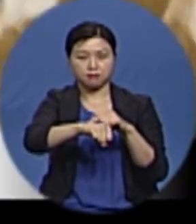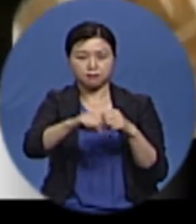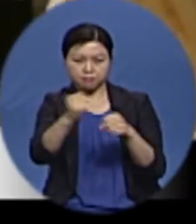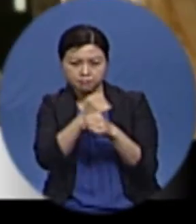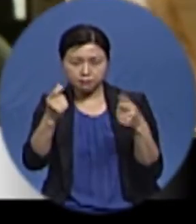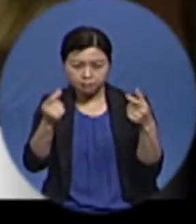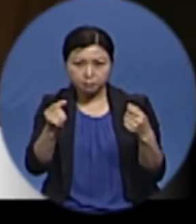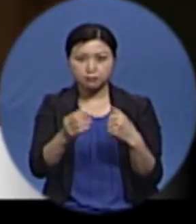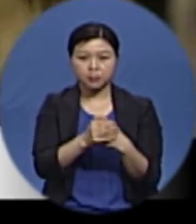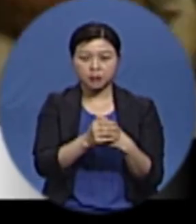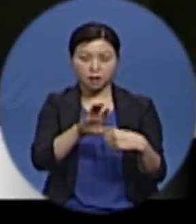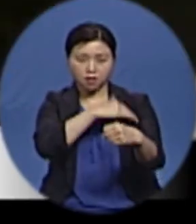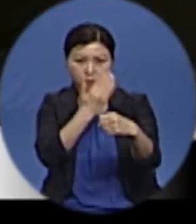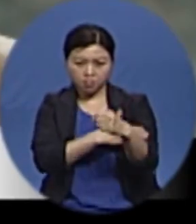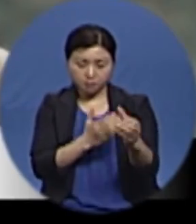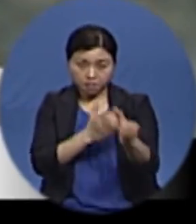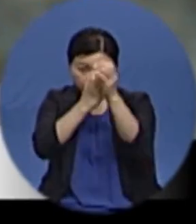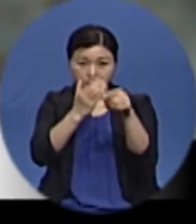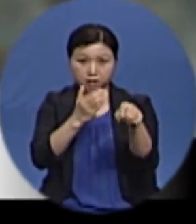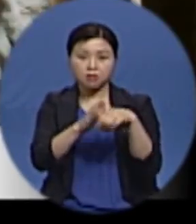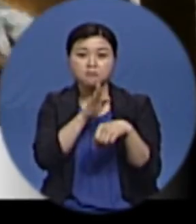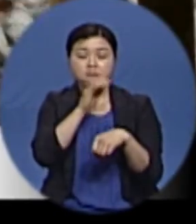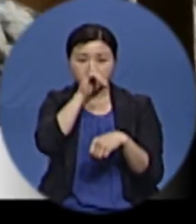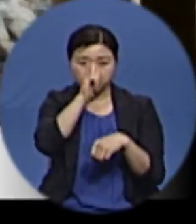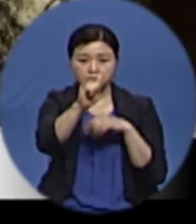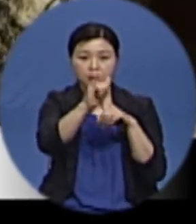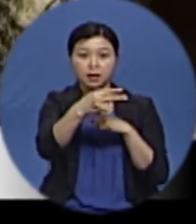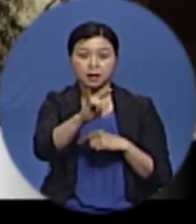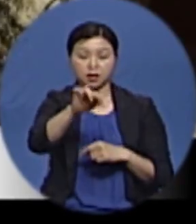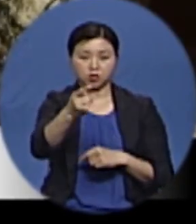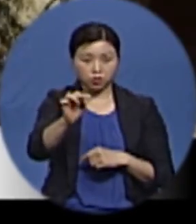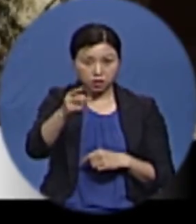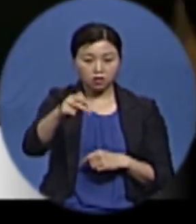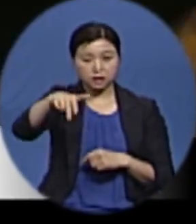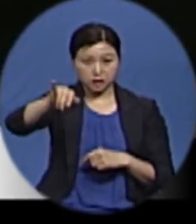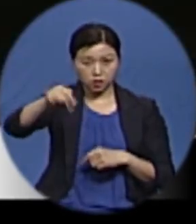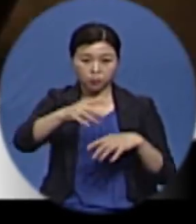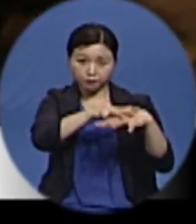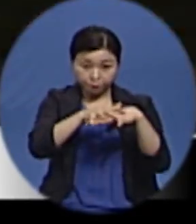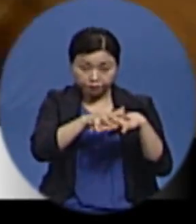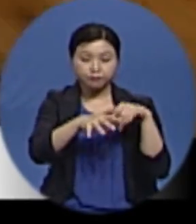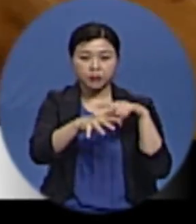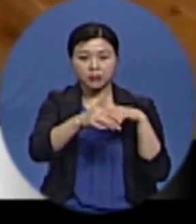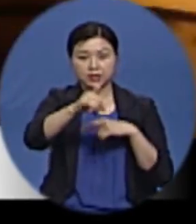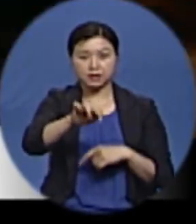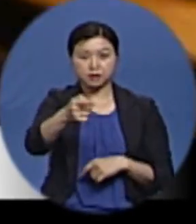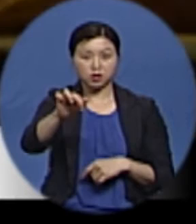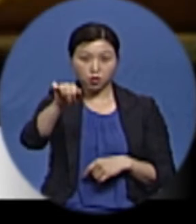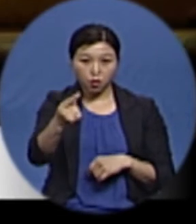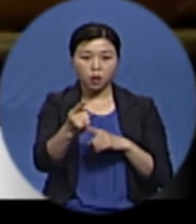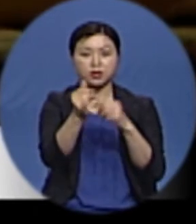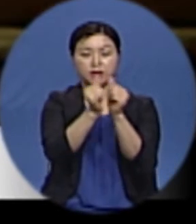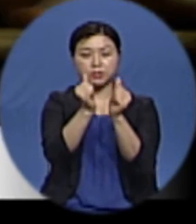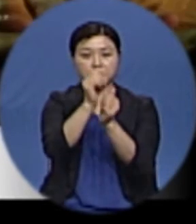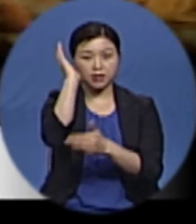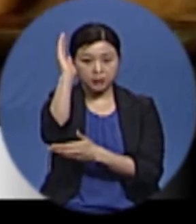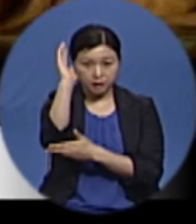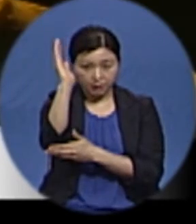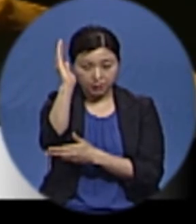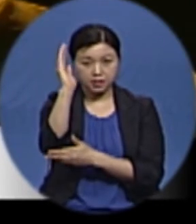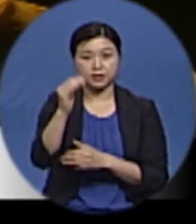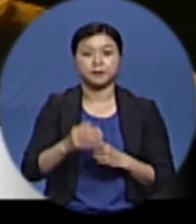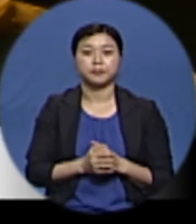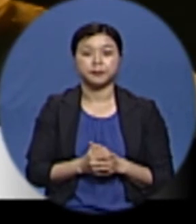시대와 권력에 맞서 역사상 가장 위대한 대동여 지도를 탄생시킨 지도군 김정호의 이야기 고산자 대동여